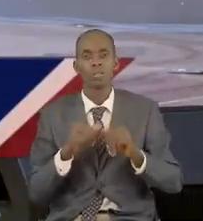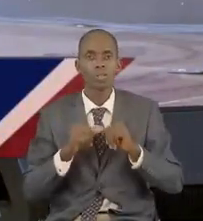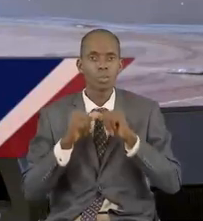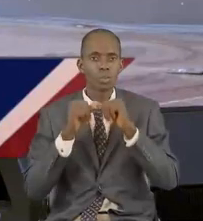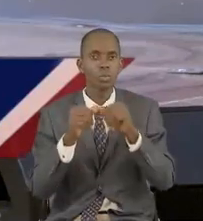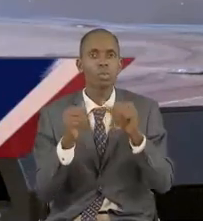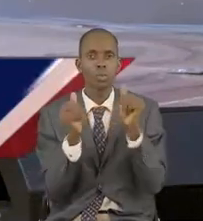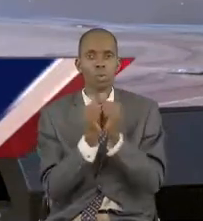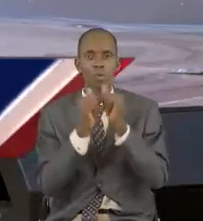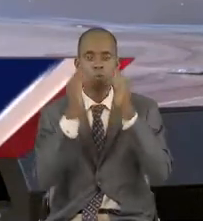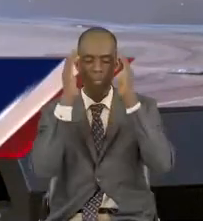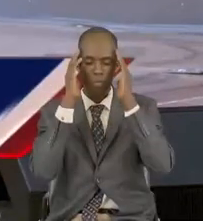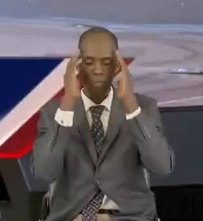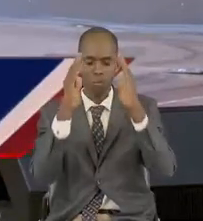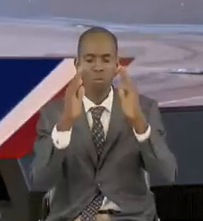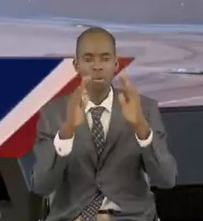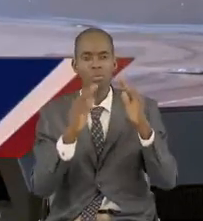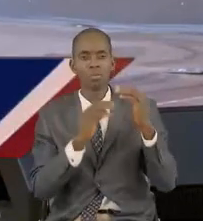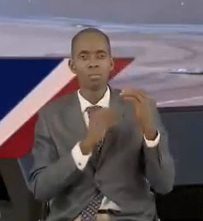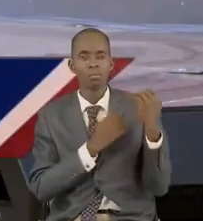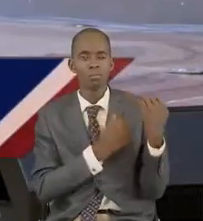une audace focalisée